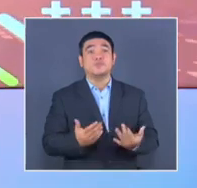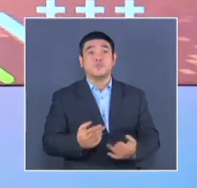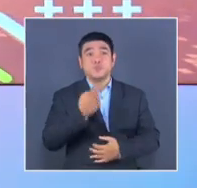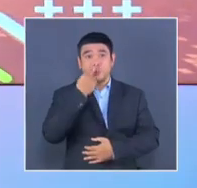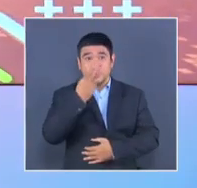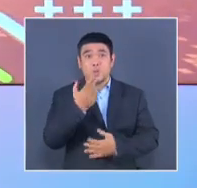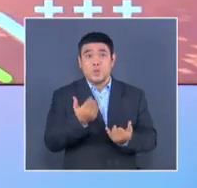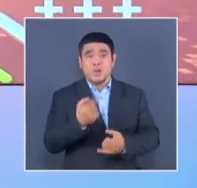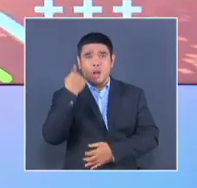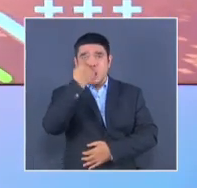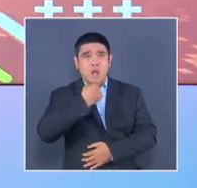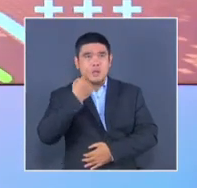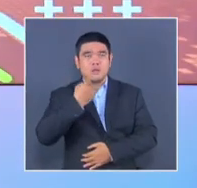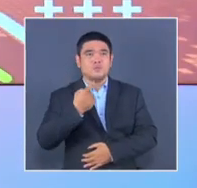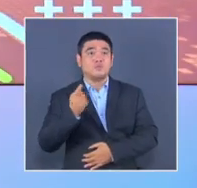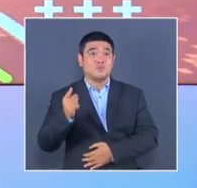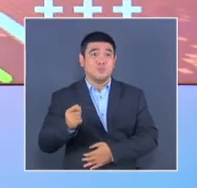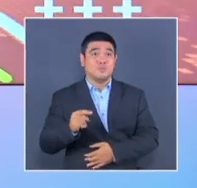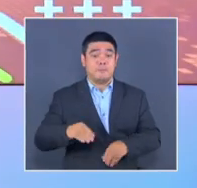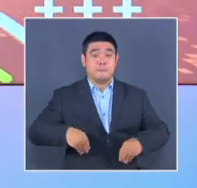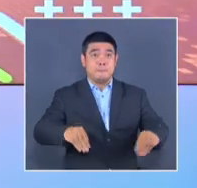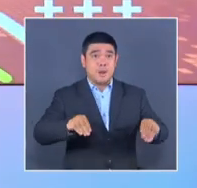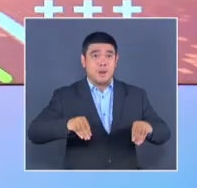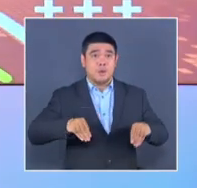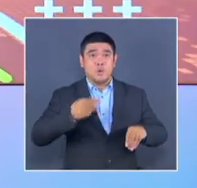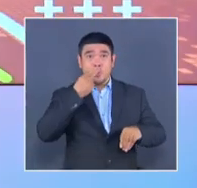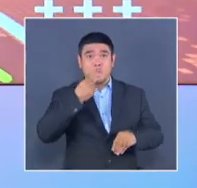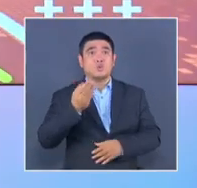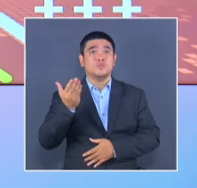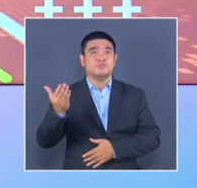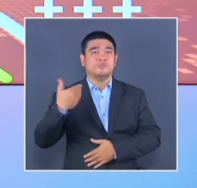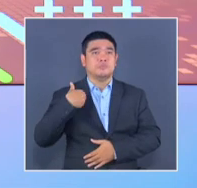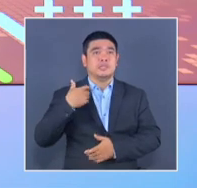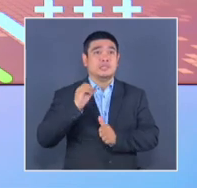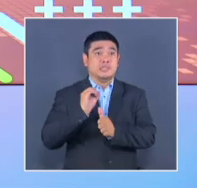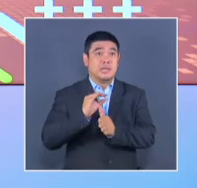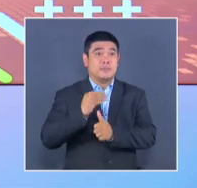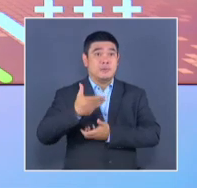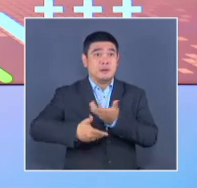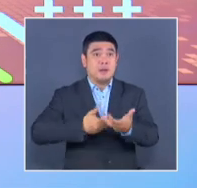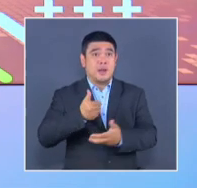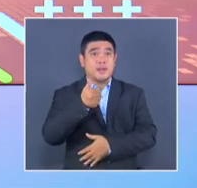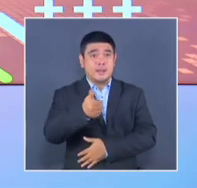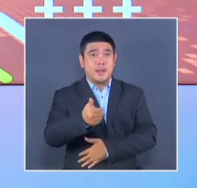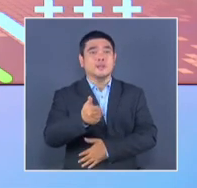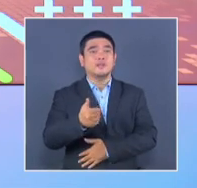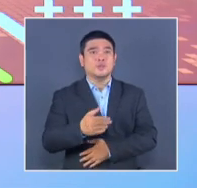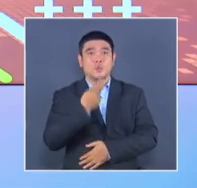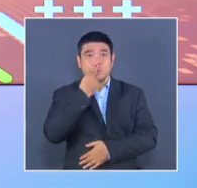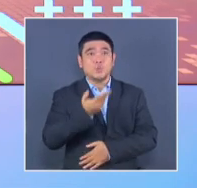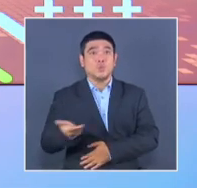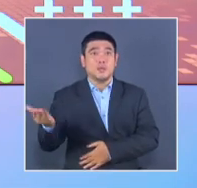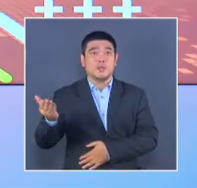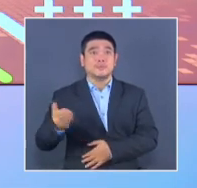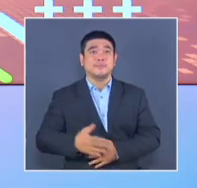คุณผู้ชมคะและสำหรับใครที่กำลังมองหาเซตผ้าปูที่นอนใหม่อยู่นะคะวันนี้19ช้อปปิ้งของเราจัดมาให้แบบครบชุดยกเซตเลยนะคะจะเป็นยังไงบ้างไ